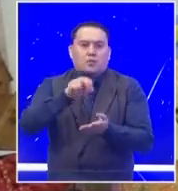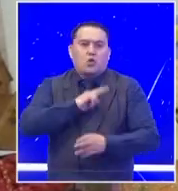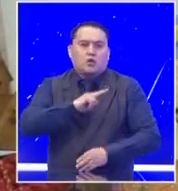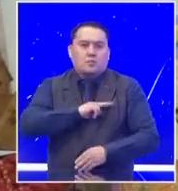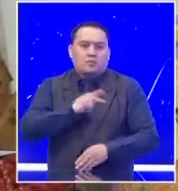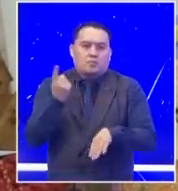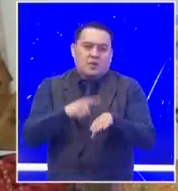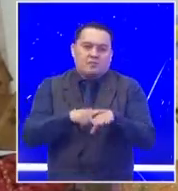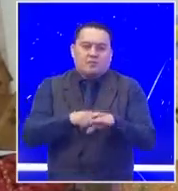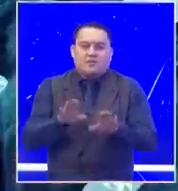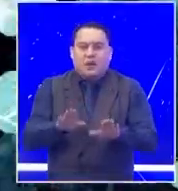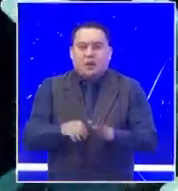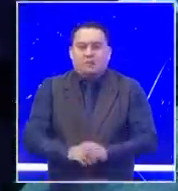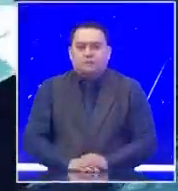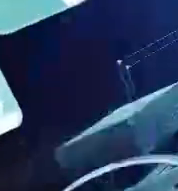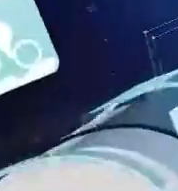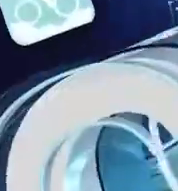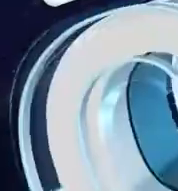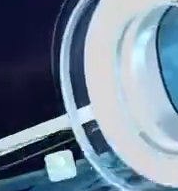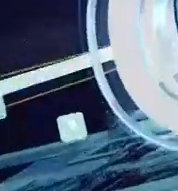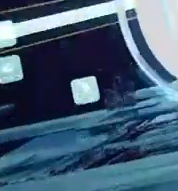занимаем призовые места.